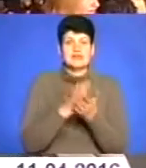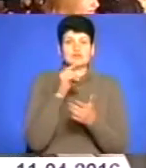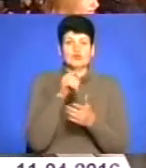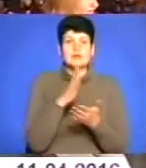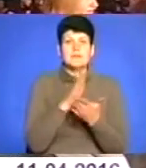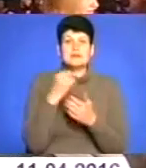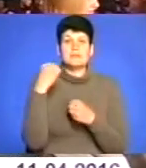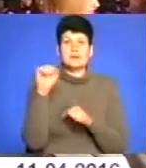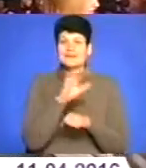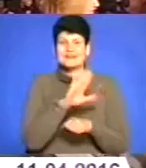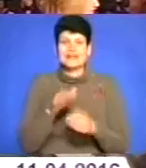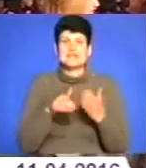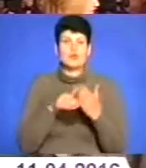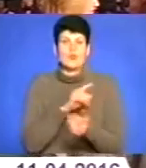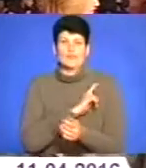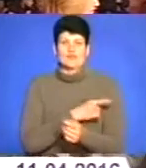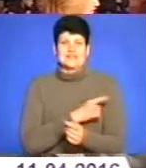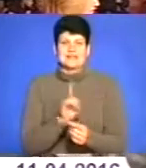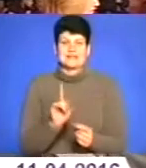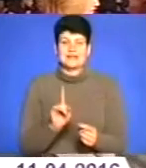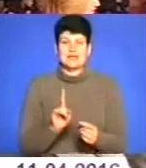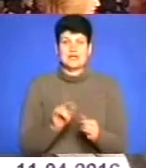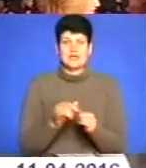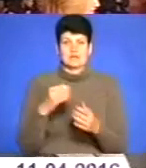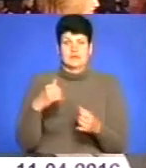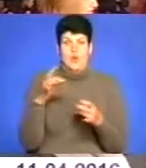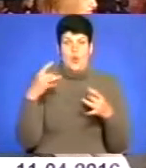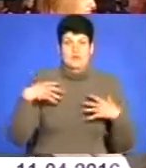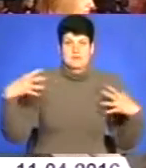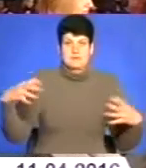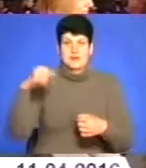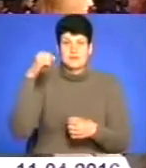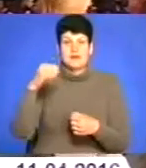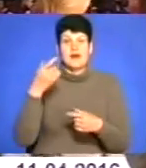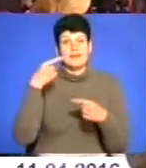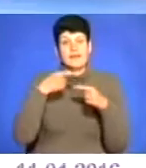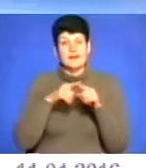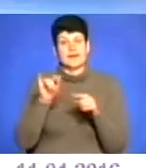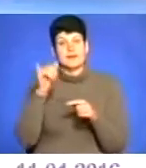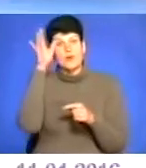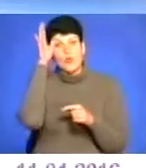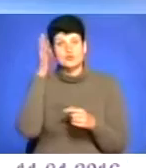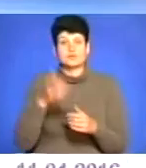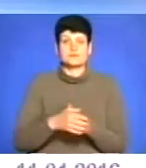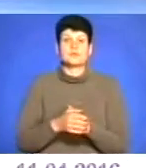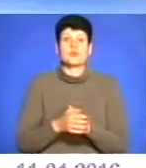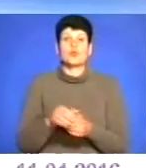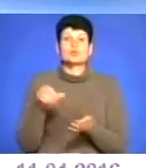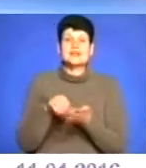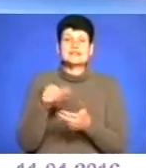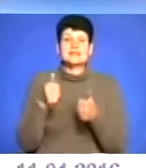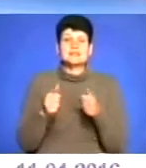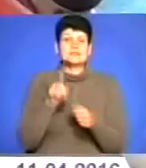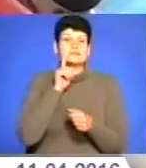перемагати не за допомогою сили і розмірів, а за допомогою техніки і розуму. Учасники змагань – це зовсім